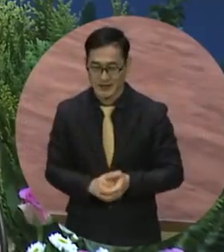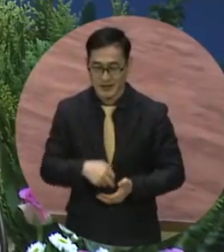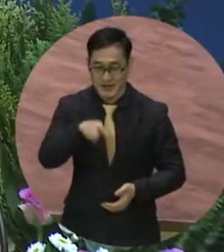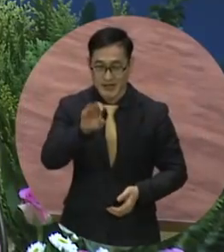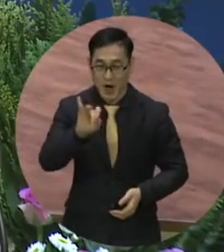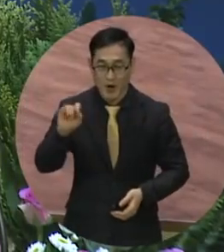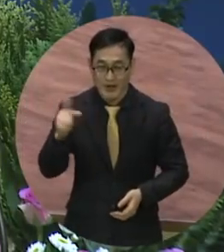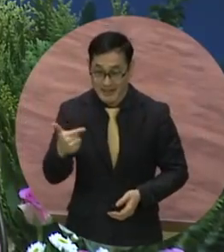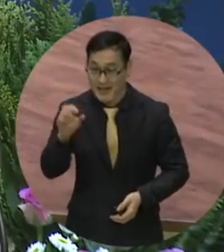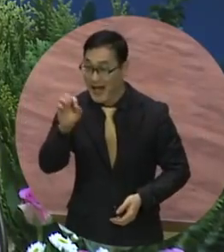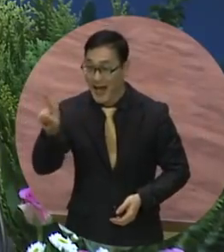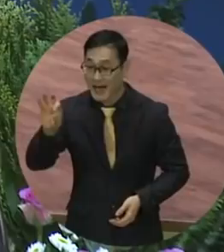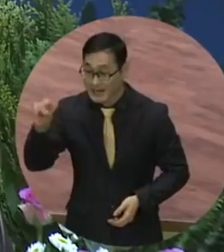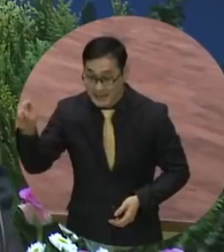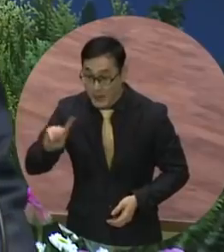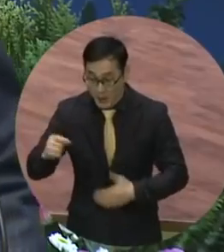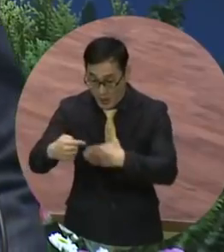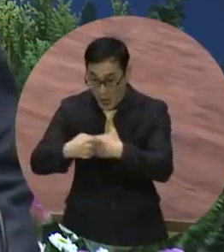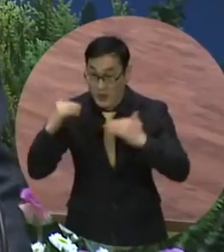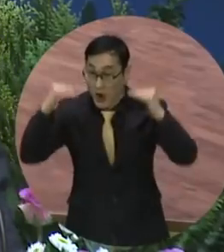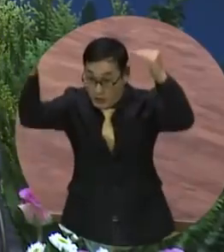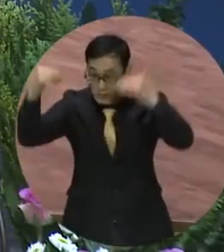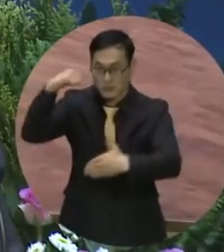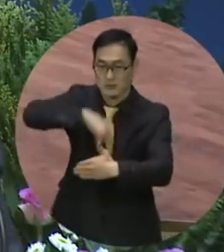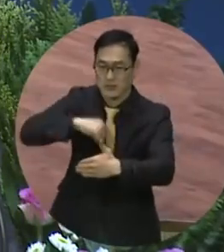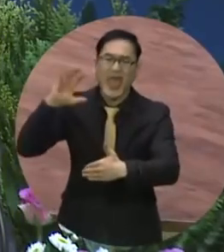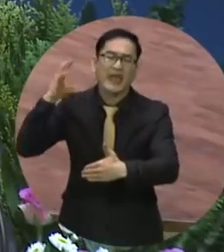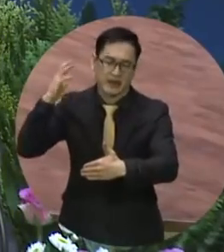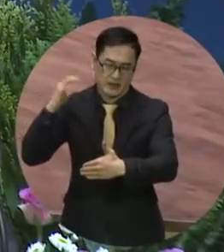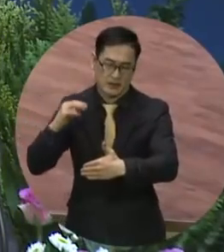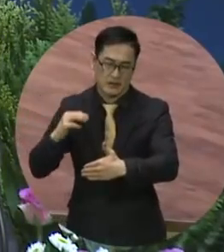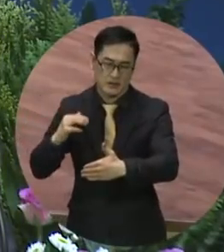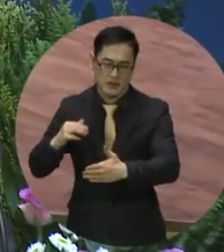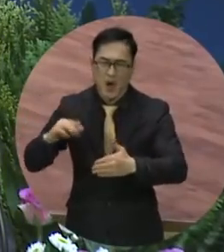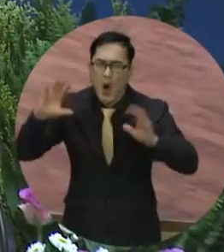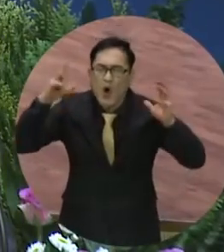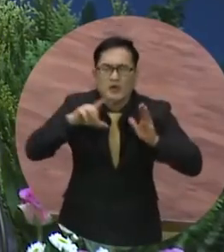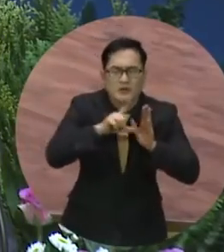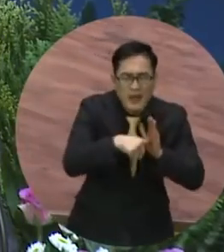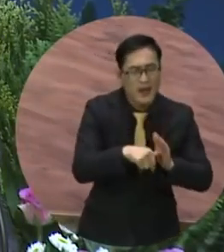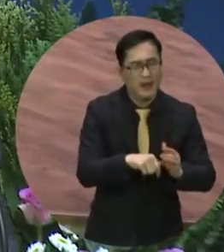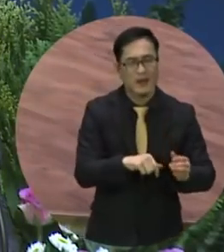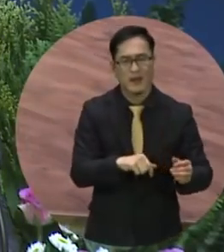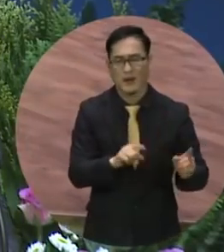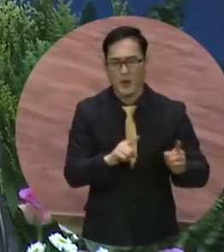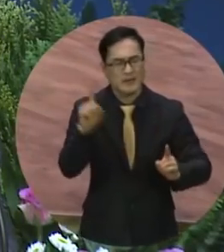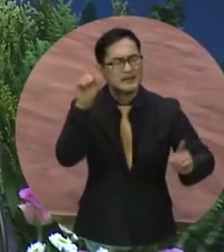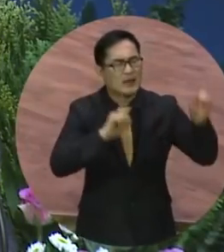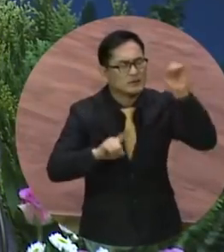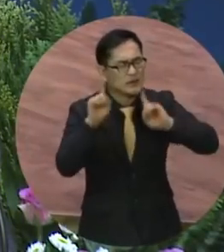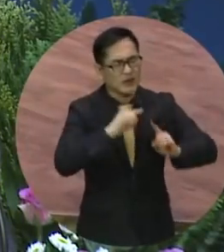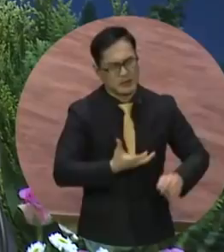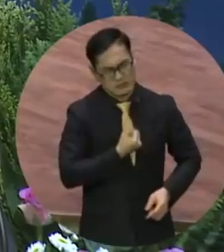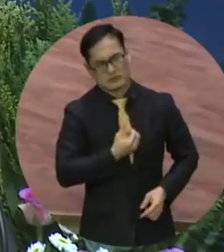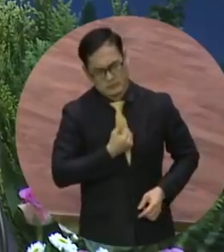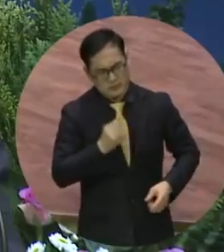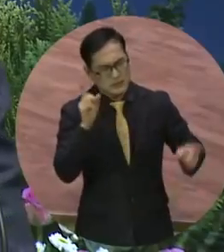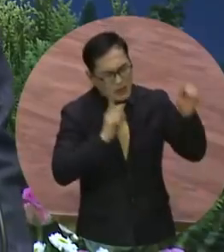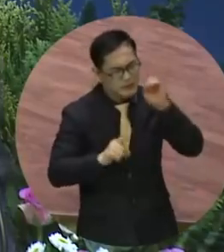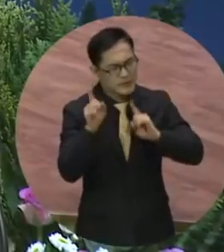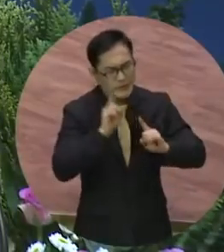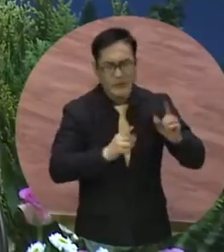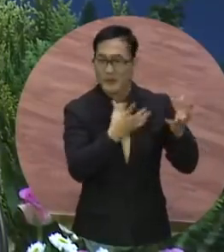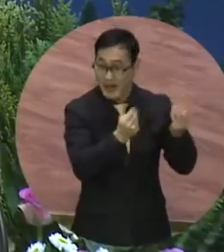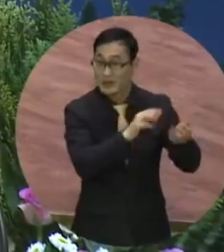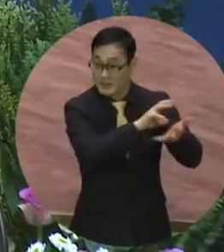아이. 어린 시절에 이 상처, 성인 아이란 말은요, 어릴 때 가졌던 상처가 있어. 어릴